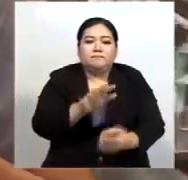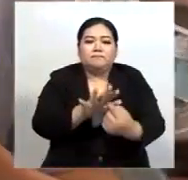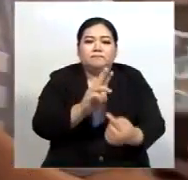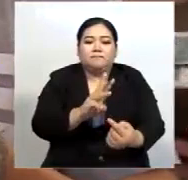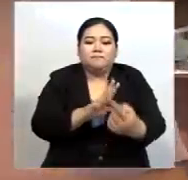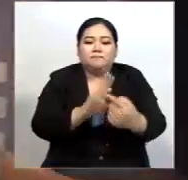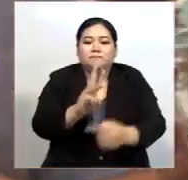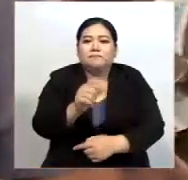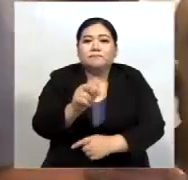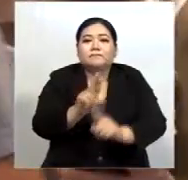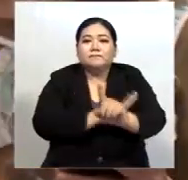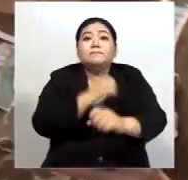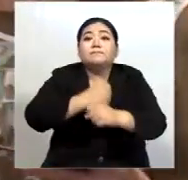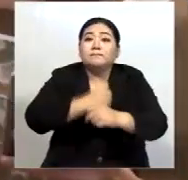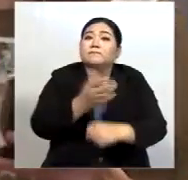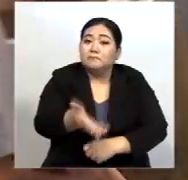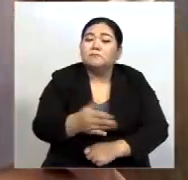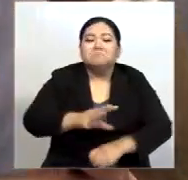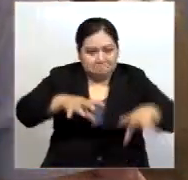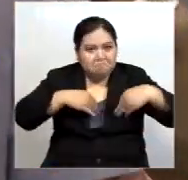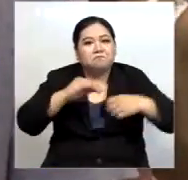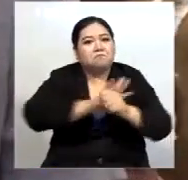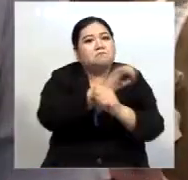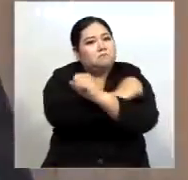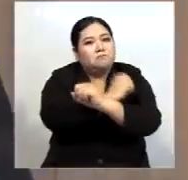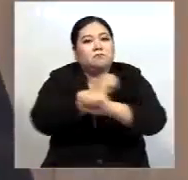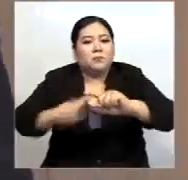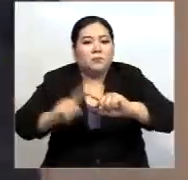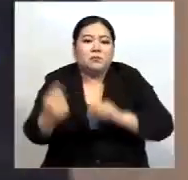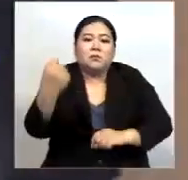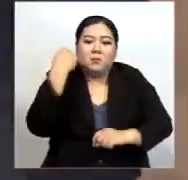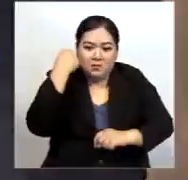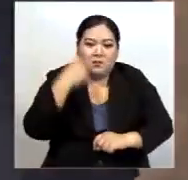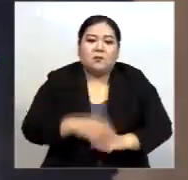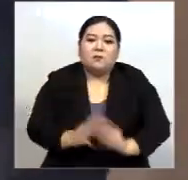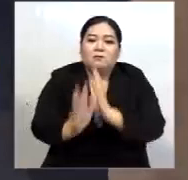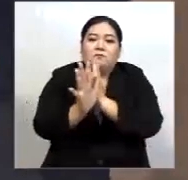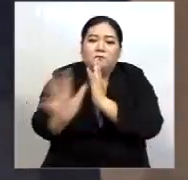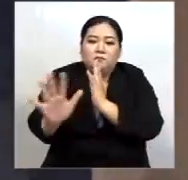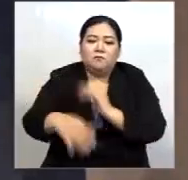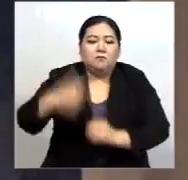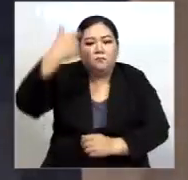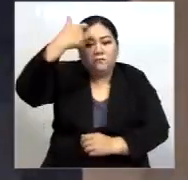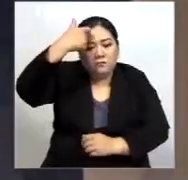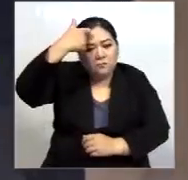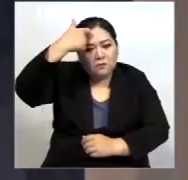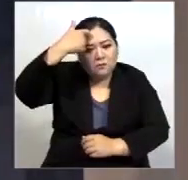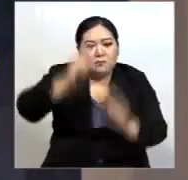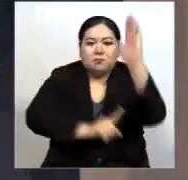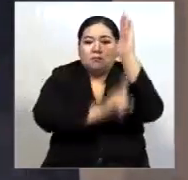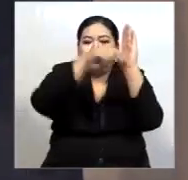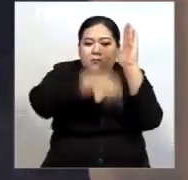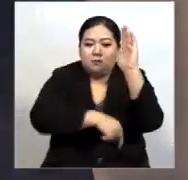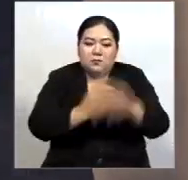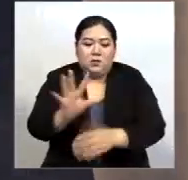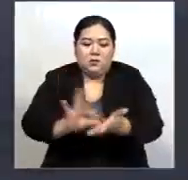การป้องกันการเฝ้าระวังการแพร่ระบาดของโควิด-19 มีการติดตั้งการคัดกรองผู้ติดเชื้อทั้งวัดอุณหภูมิมี